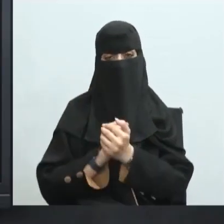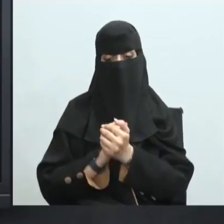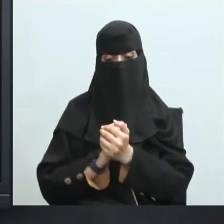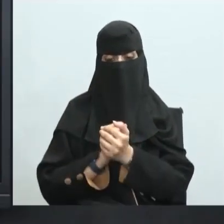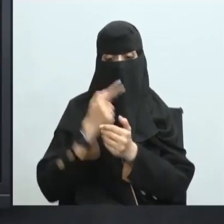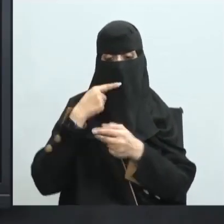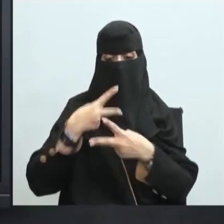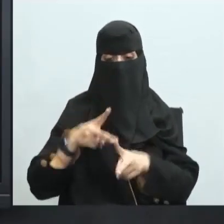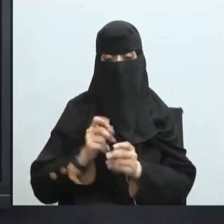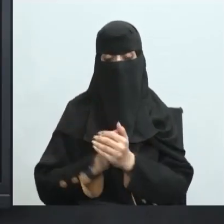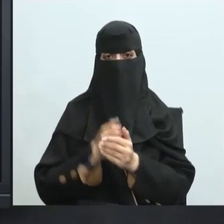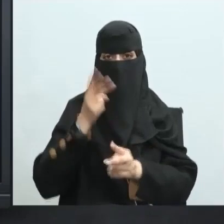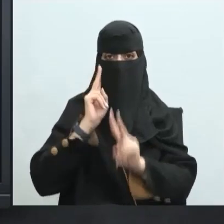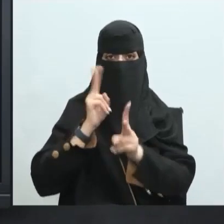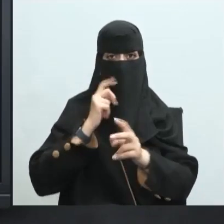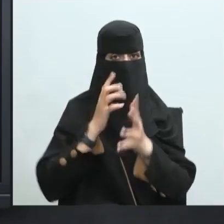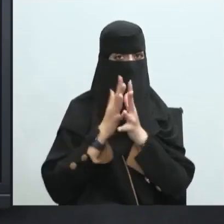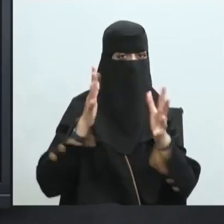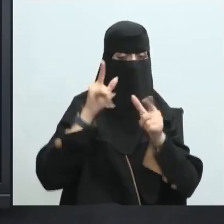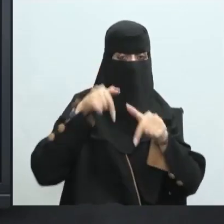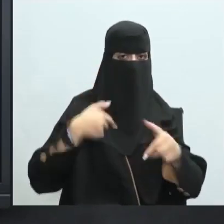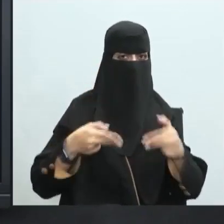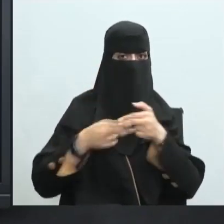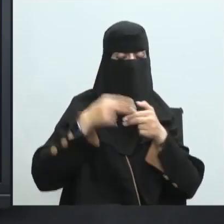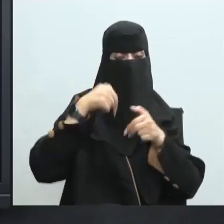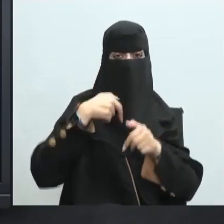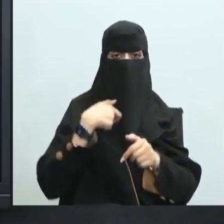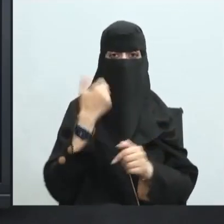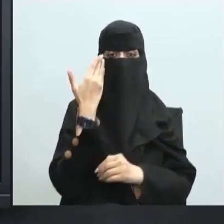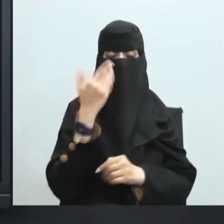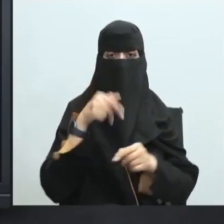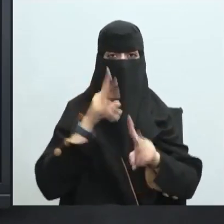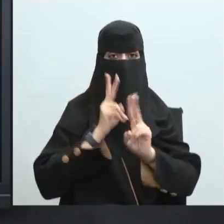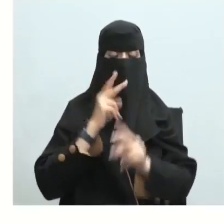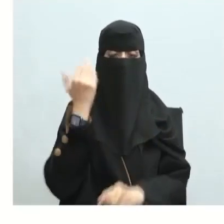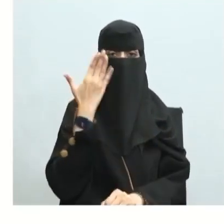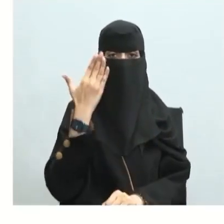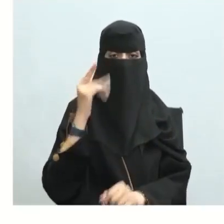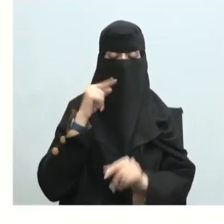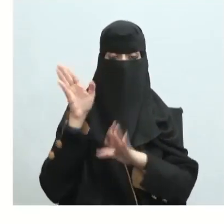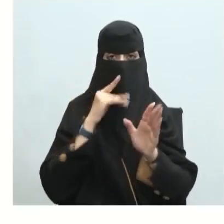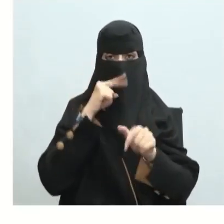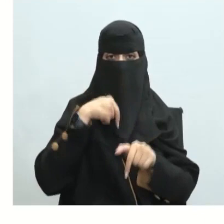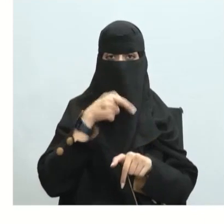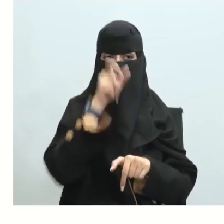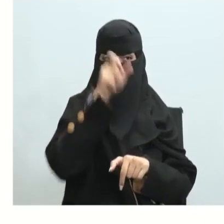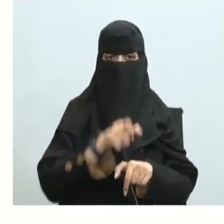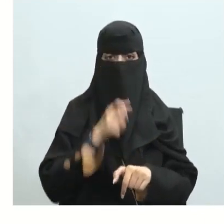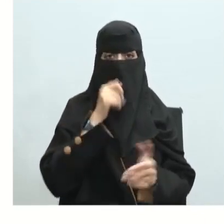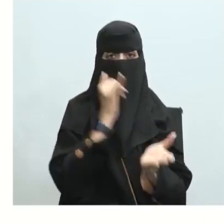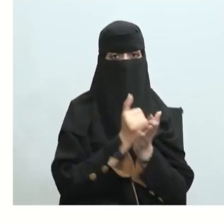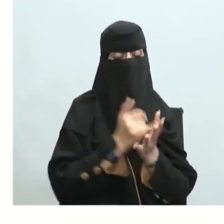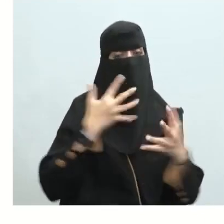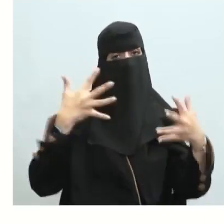المحفل تبدا المناسبات الكبيره وتختتم بحفلات خطابيه بحفلات خطابيه يلقي فيها المسؤولون